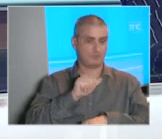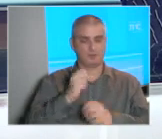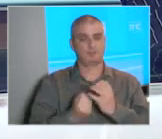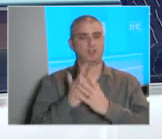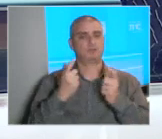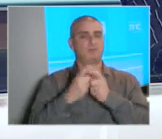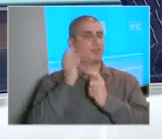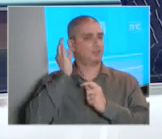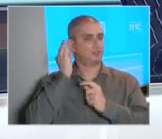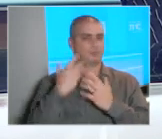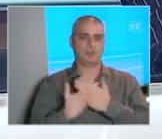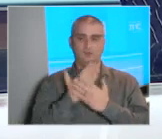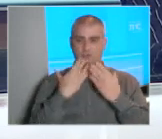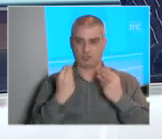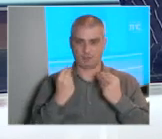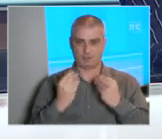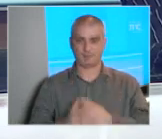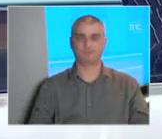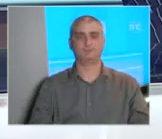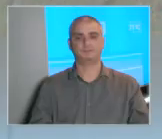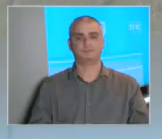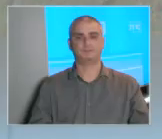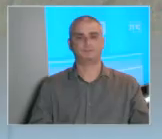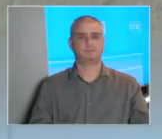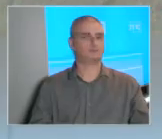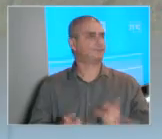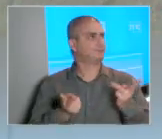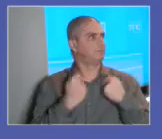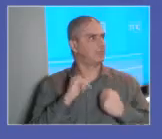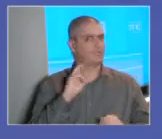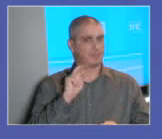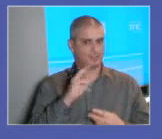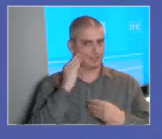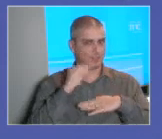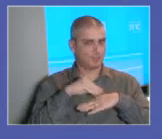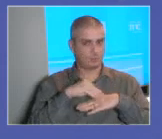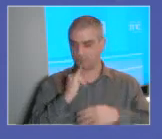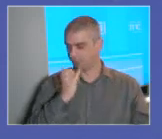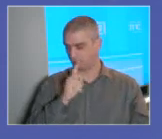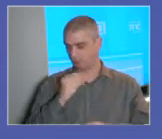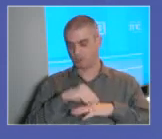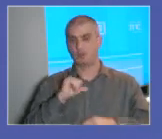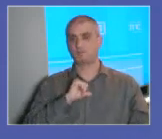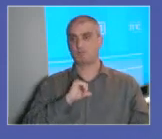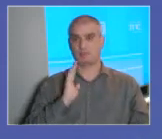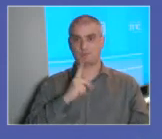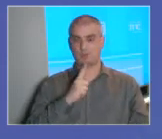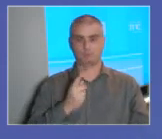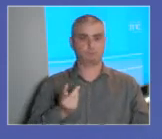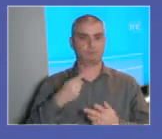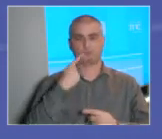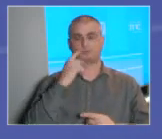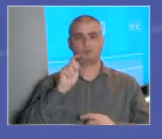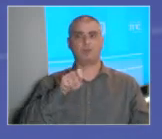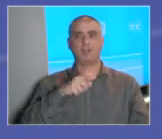מייסדות מפלגת הנשים החדשה. תודה רבה, בהצלחה. תודה רבה, מזל. יניר, חזרת אלינו, יש עדכון. יש עדכון מעניין מאוד, יוצא